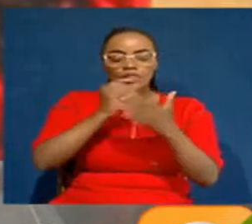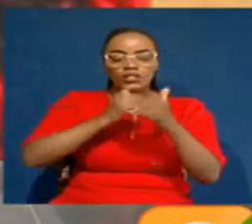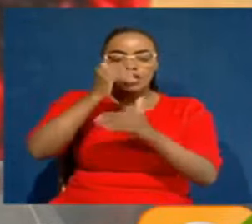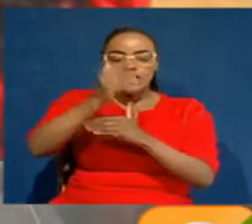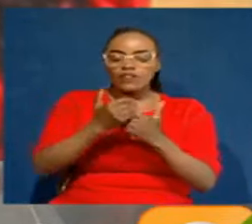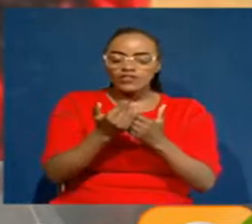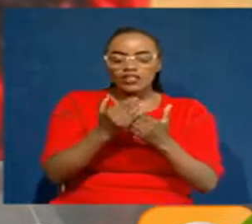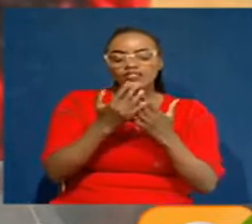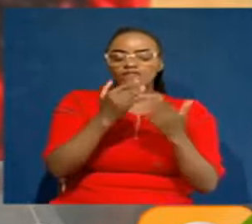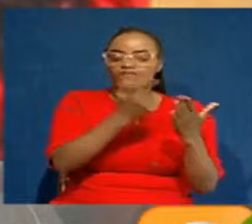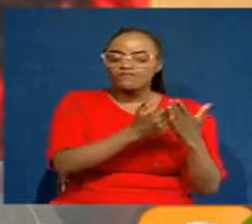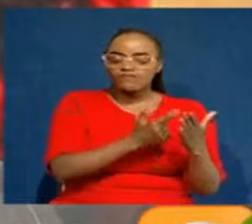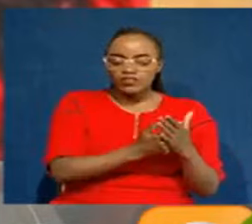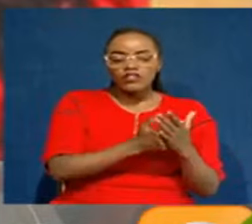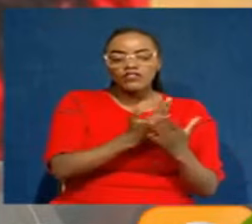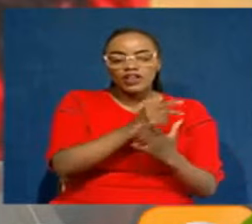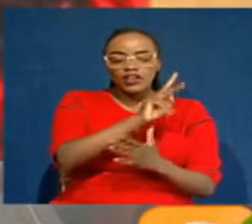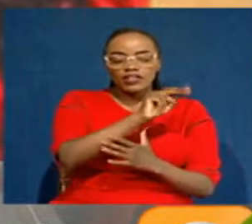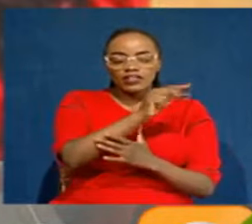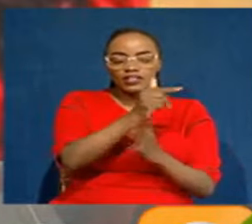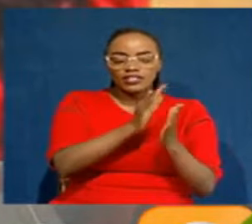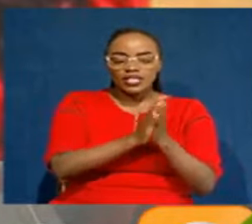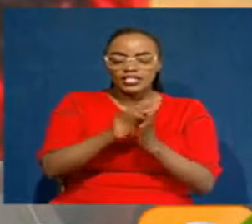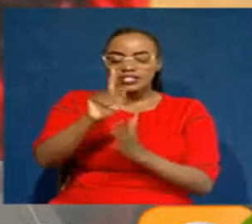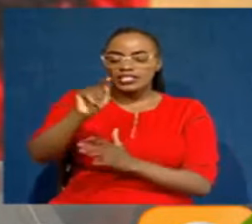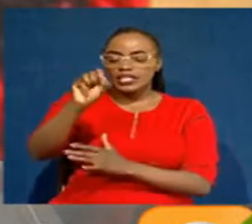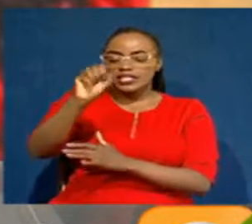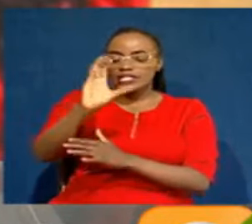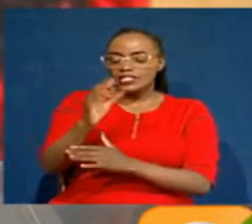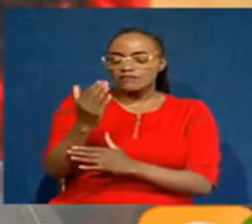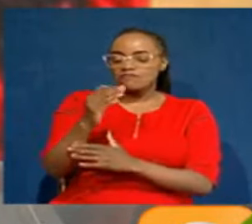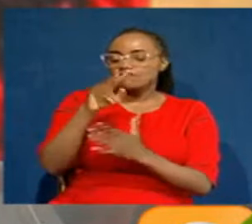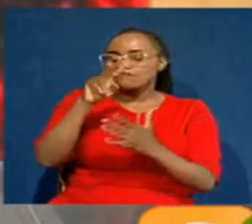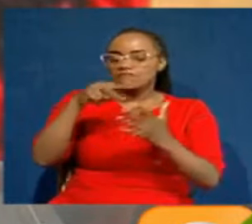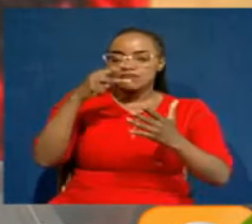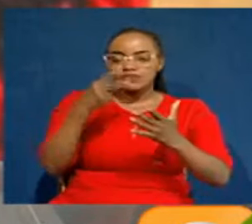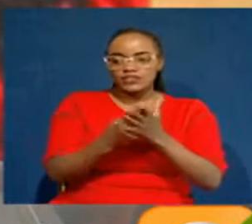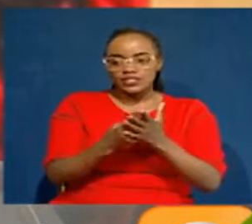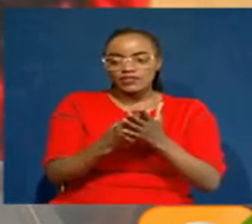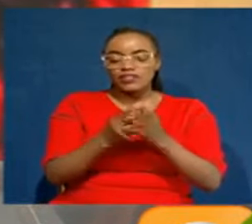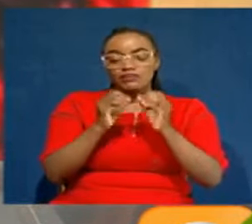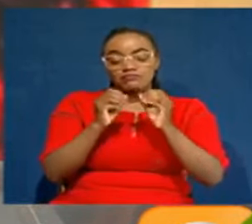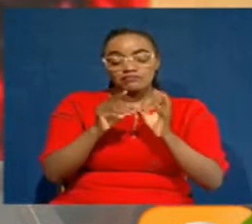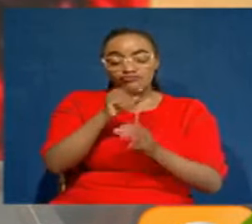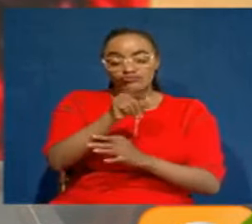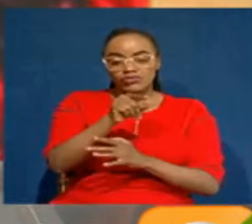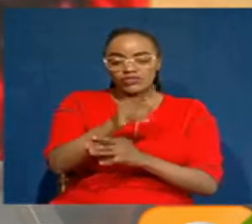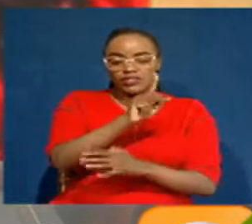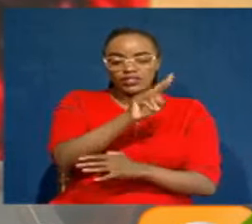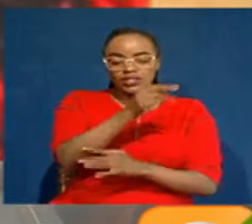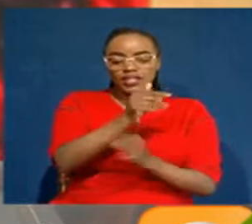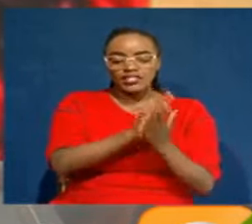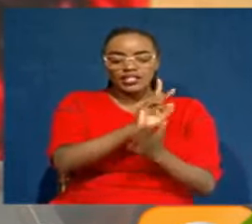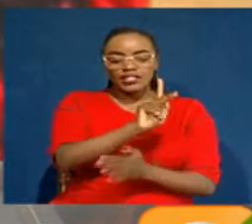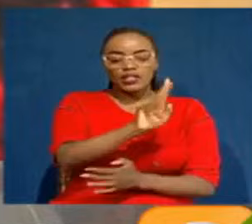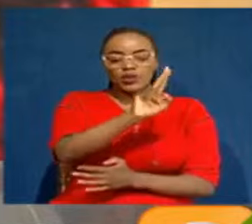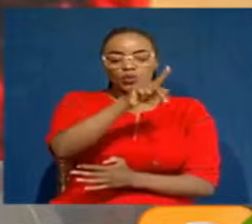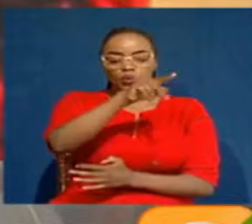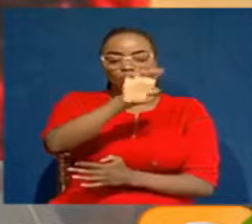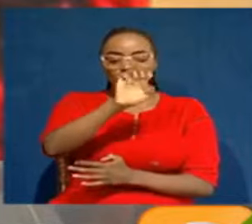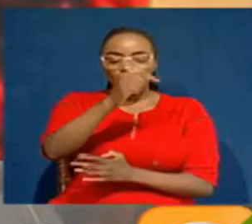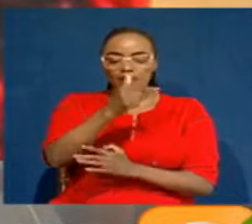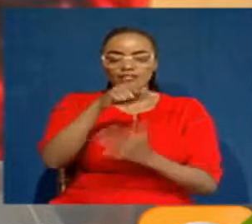ya mazungumzo kati ya vyama vya walimu na mwajiri wao TSC kugonga mwamba. Na japo vyama vya KNUT na KUPPET vimesisitiza